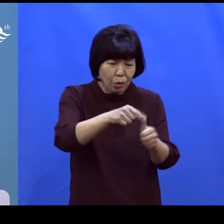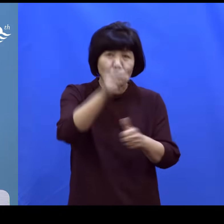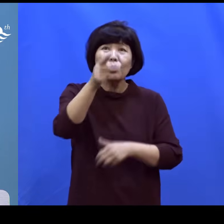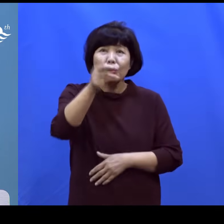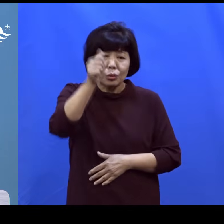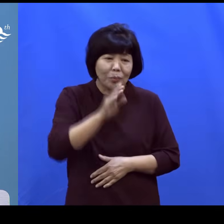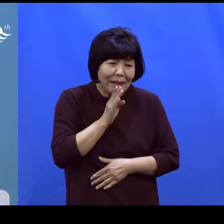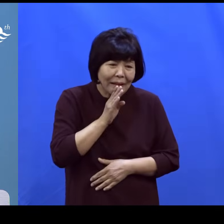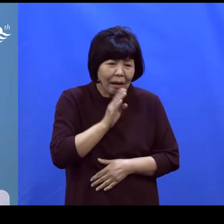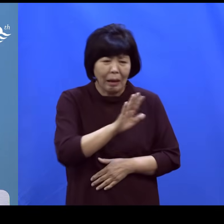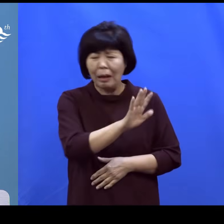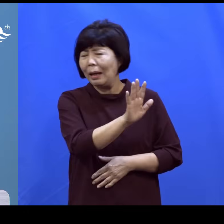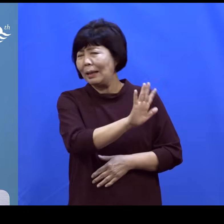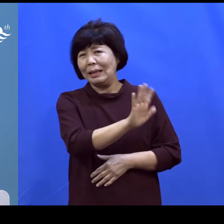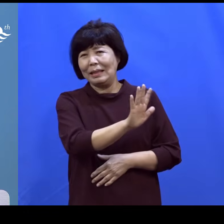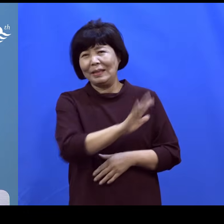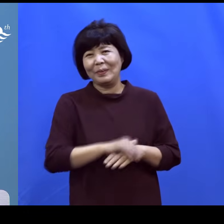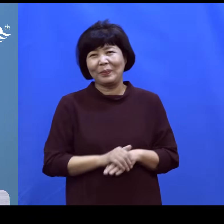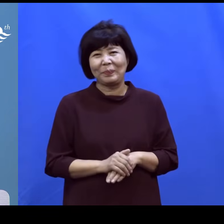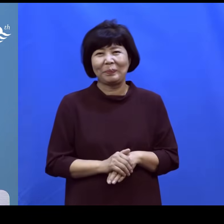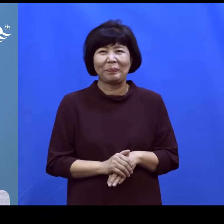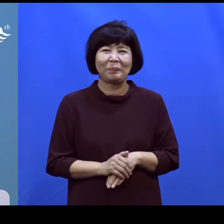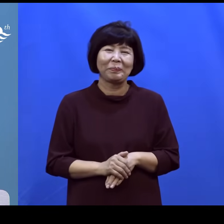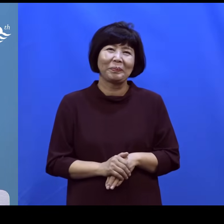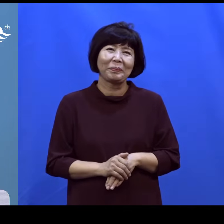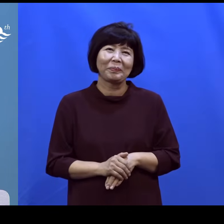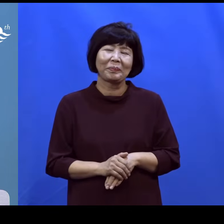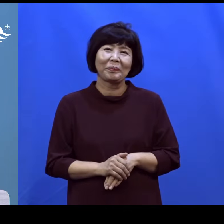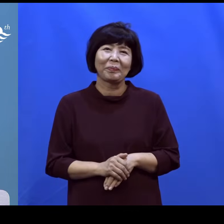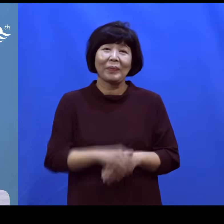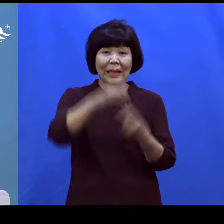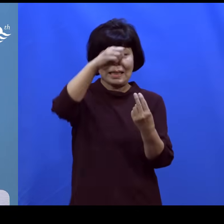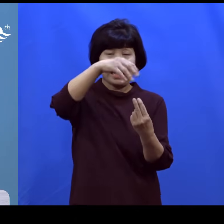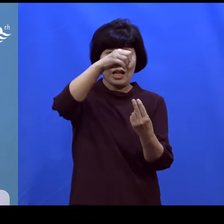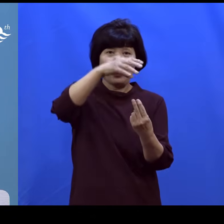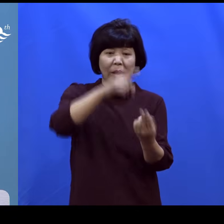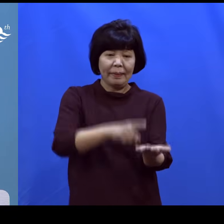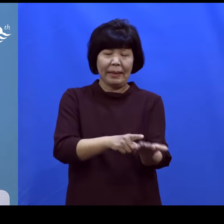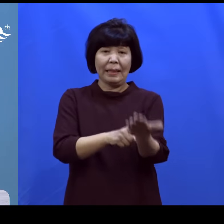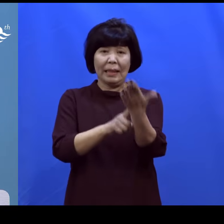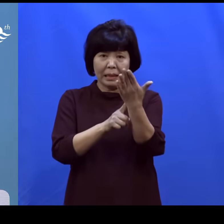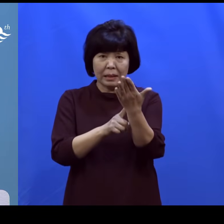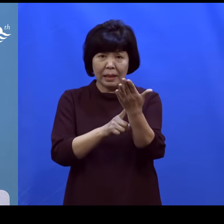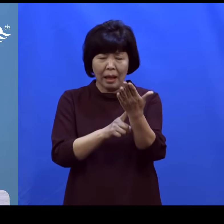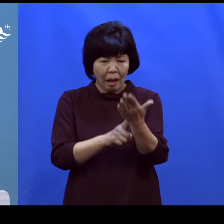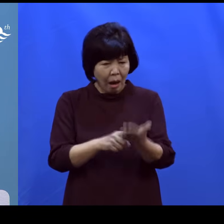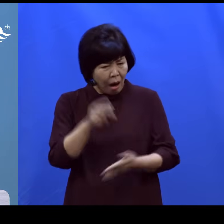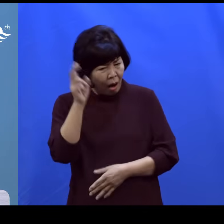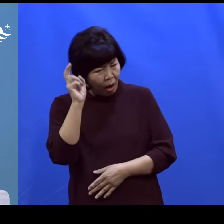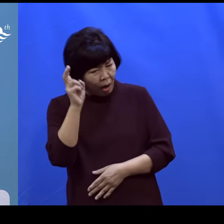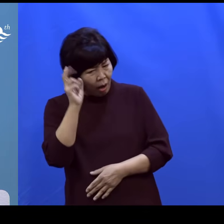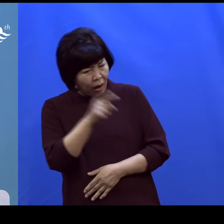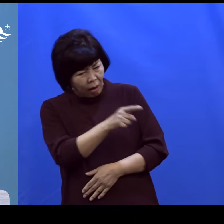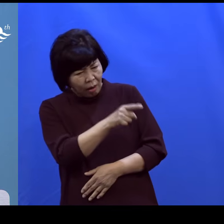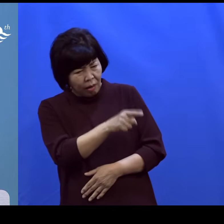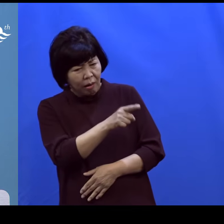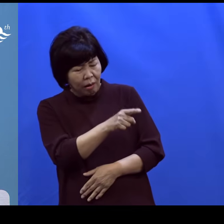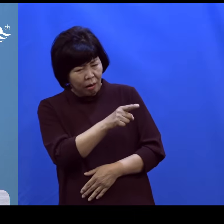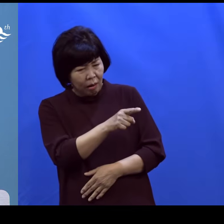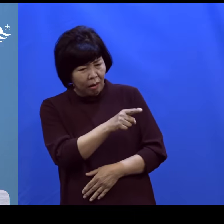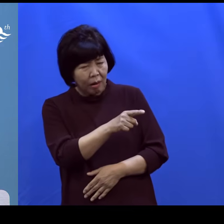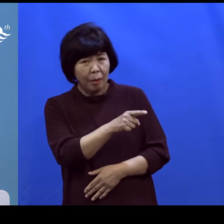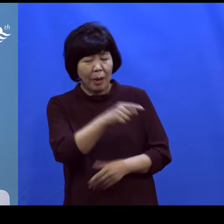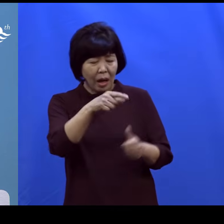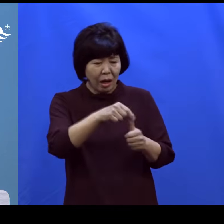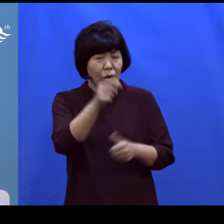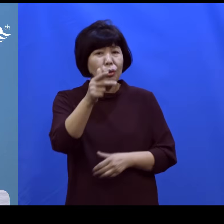사역이 심상치가 않았거든요. 그의 출현은 많은 추측을 낳게 만들었습니다.